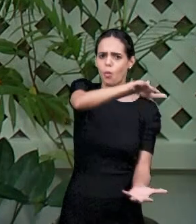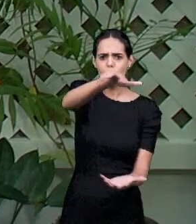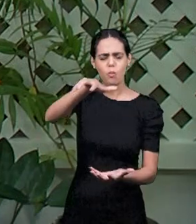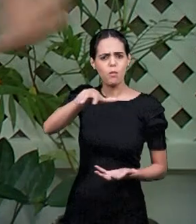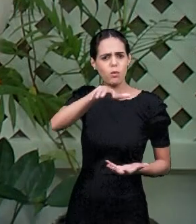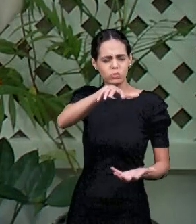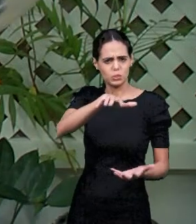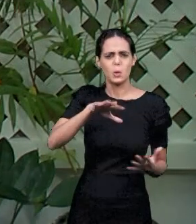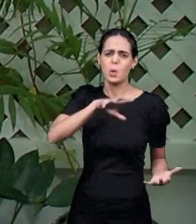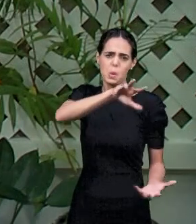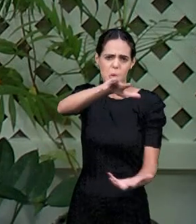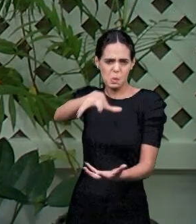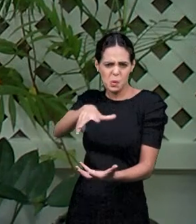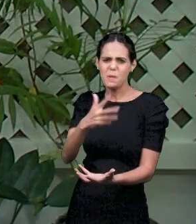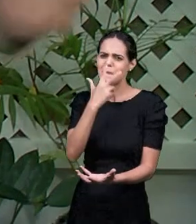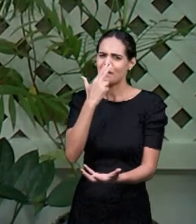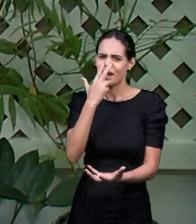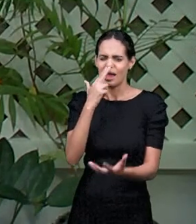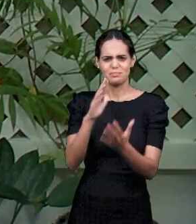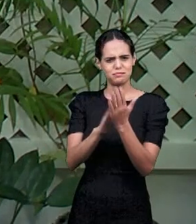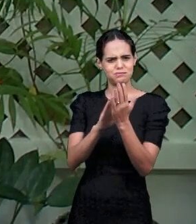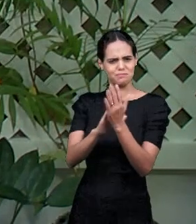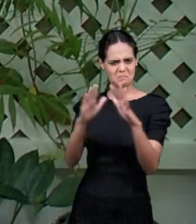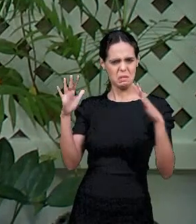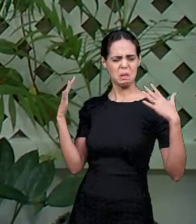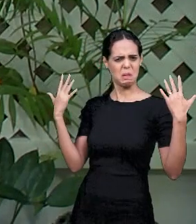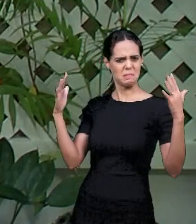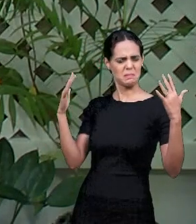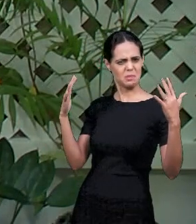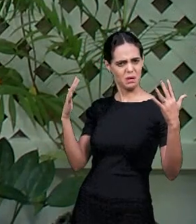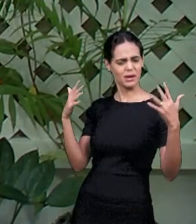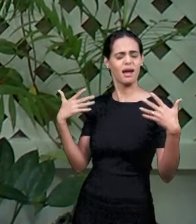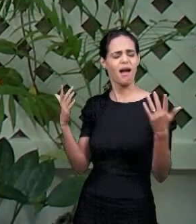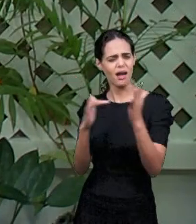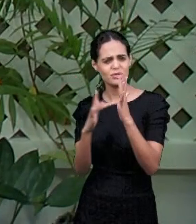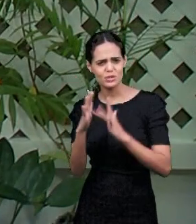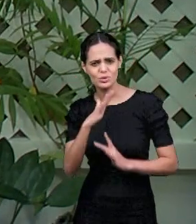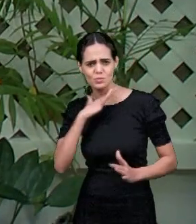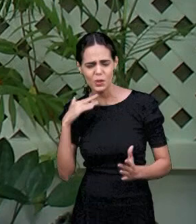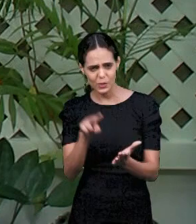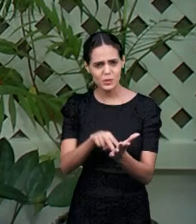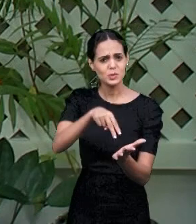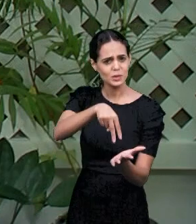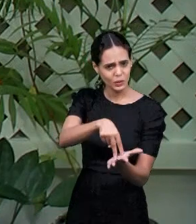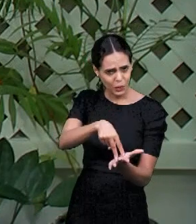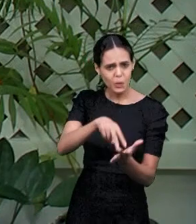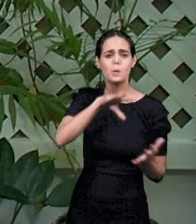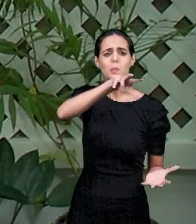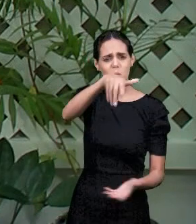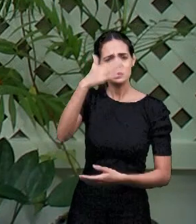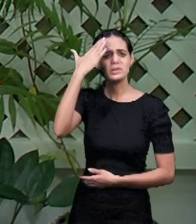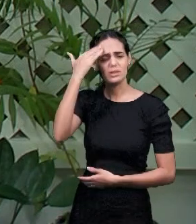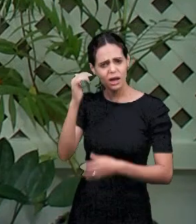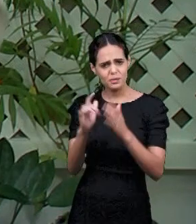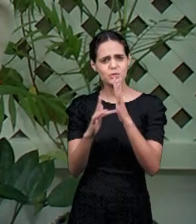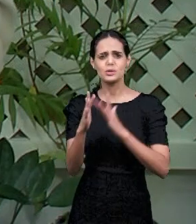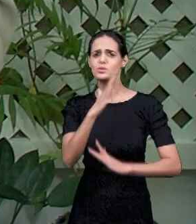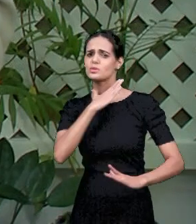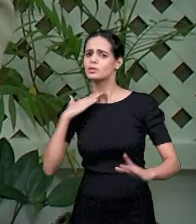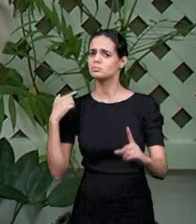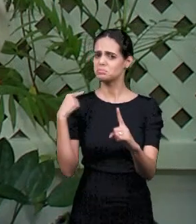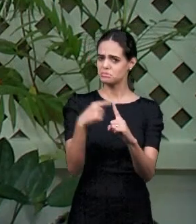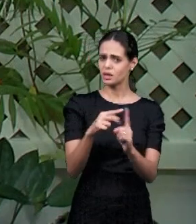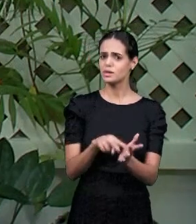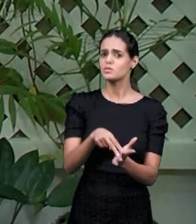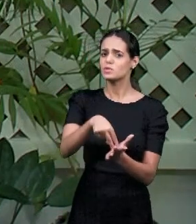monde commémore la semaine prochaine, c'est la résurrection de Jésus. C'est la commémoration. Le monde sait. Il sait que Jésus est